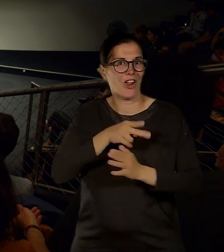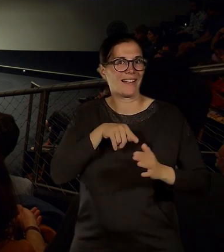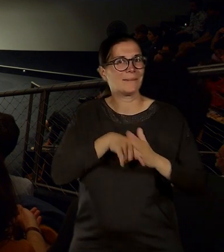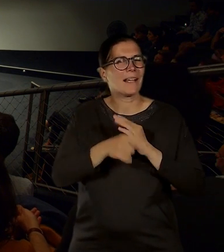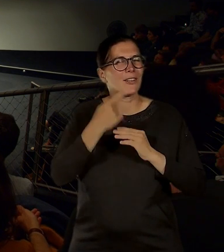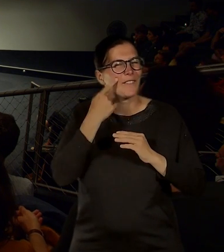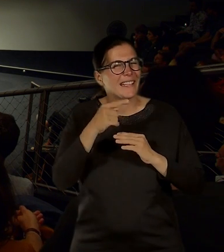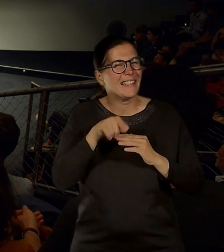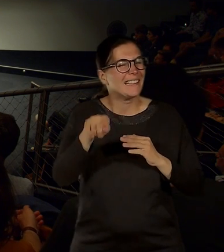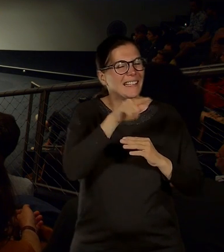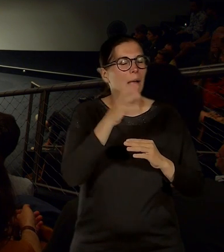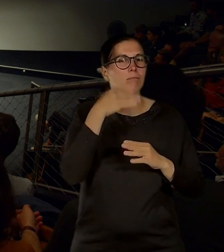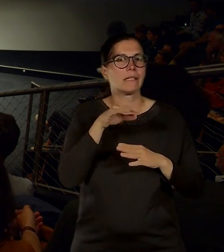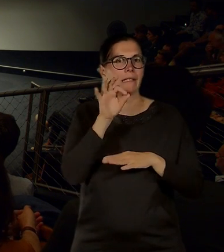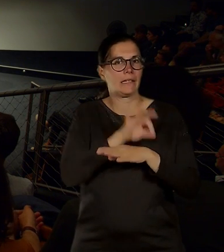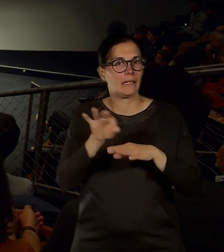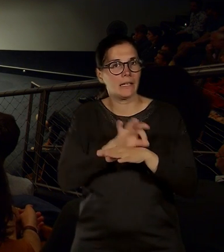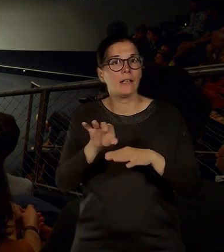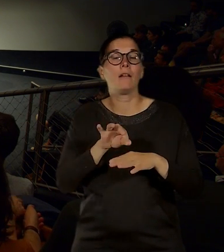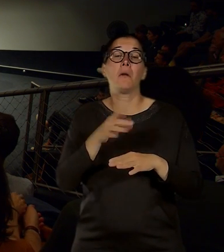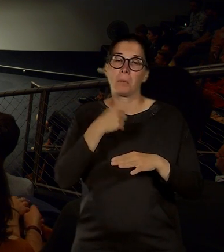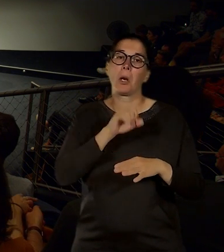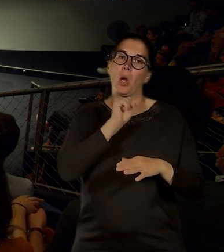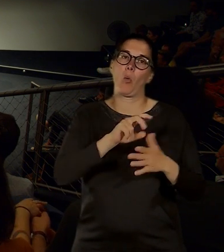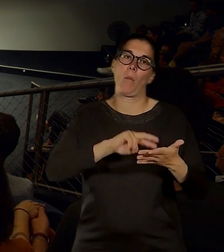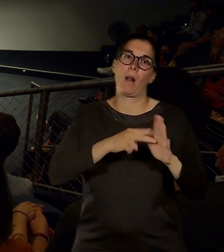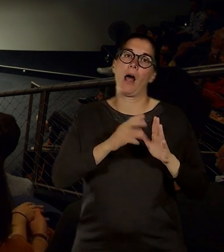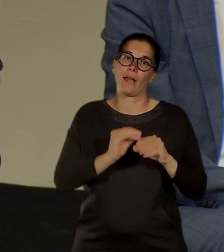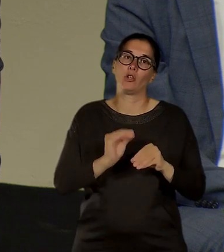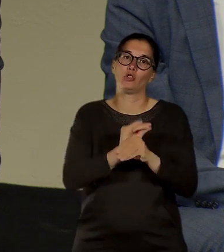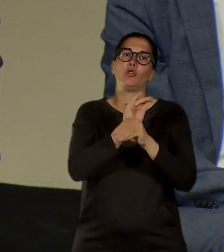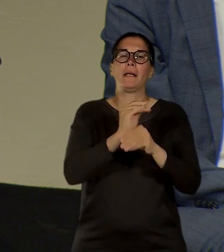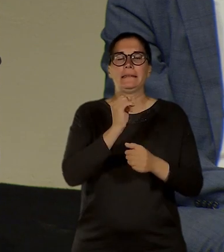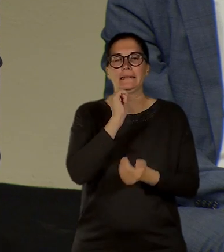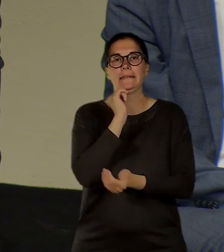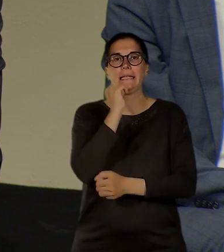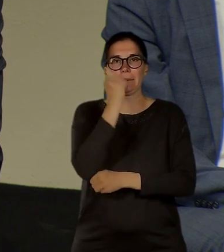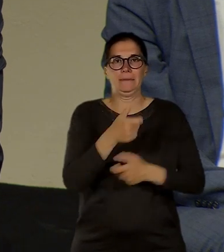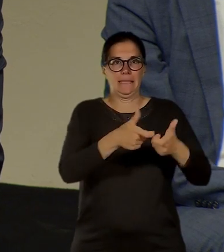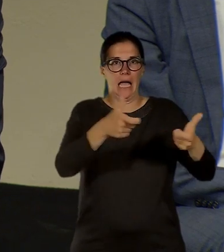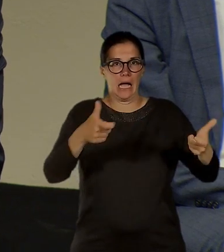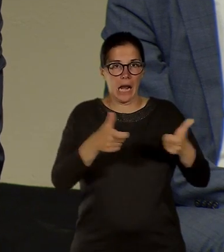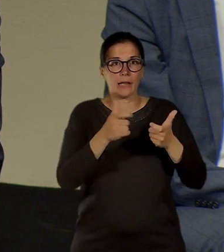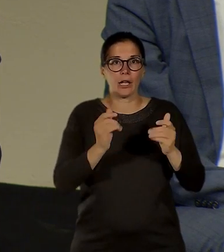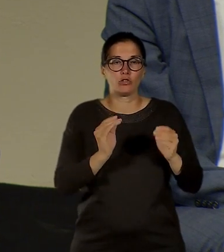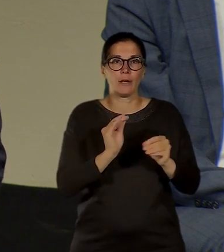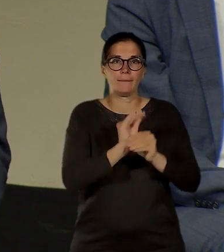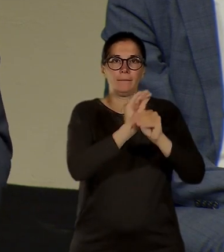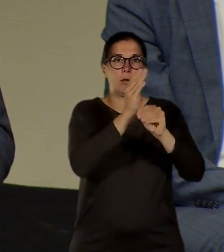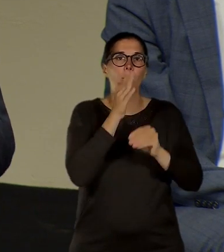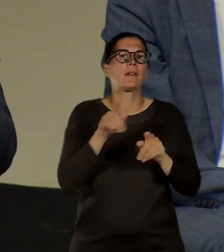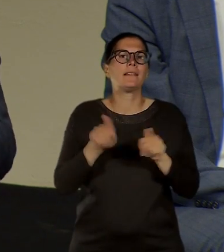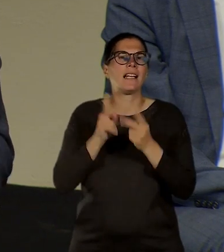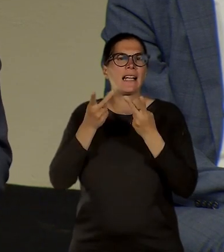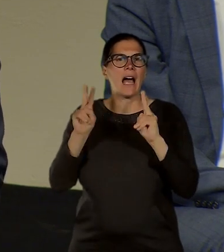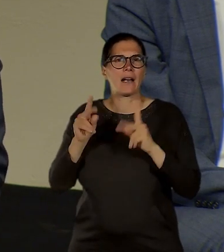Ona předpokládala, že dojde k nástavbě toho základu, stejně jako Karel Prager předpokládal, že se